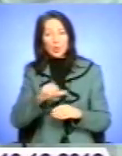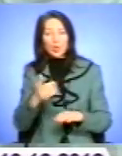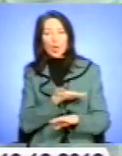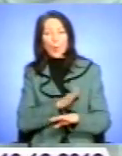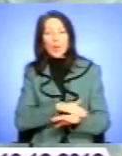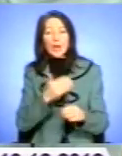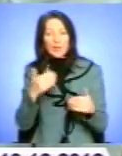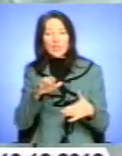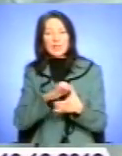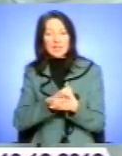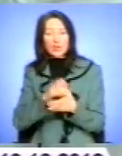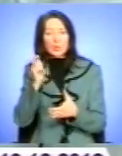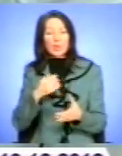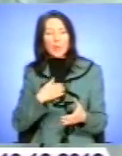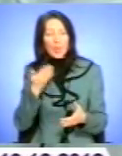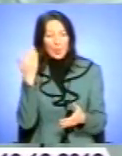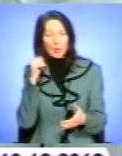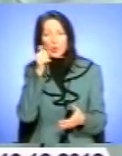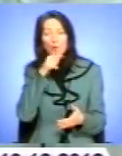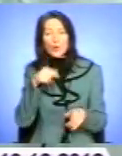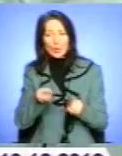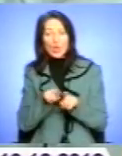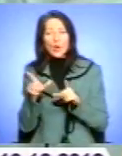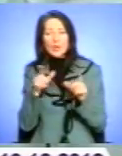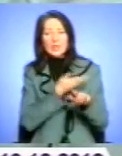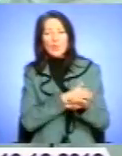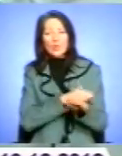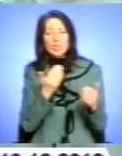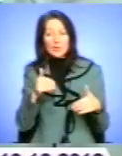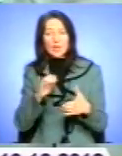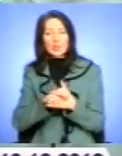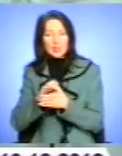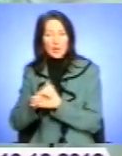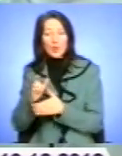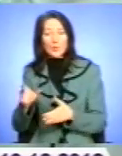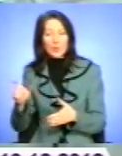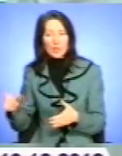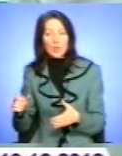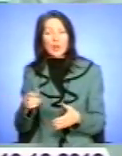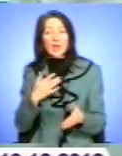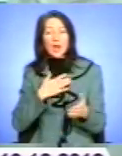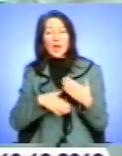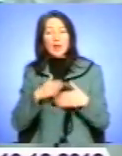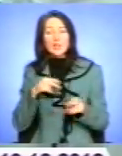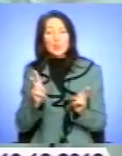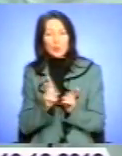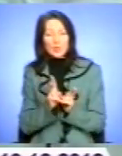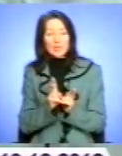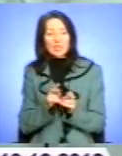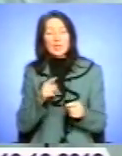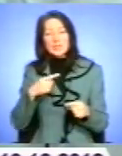ми минулого року їздили в Польщу, ми вже деяких з них трохи знаємо, раді зустрічі з ними, а з іншими знайомимося. Також багато